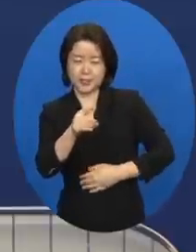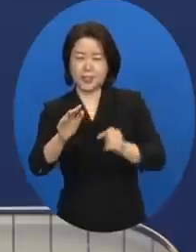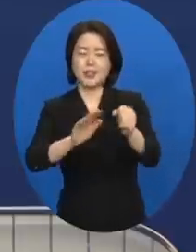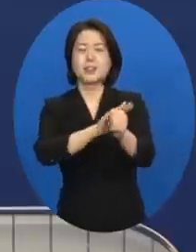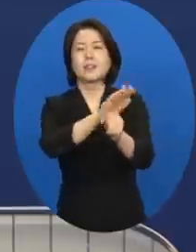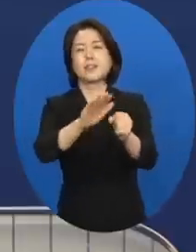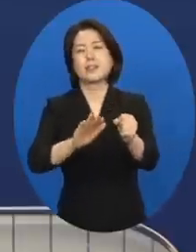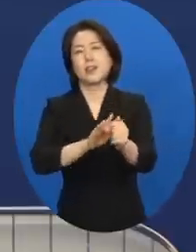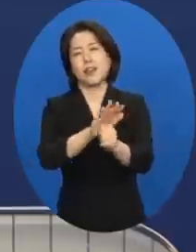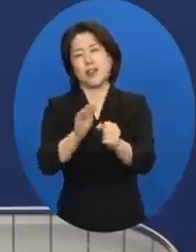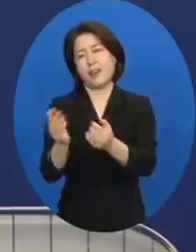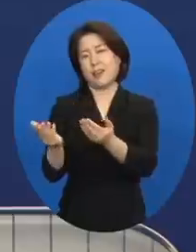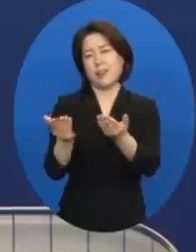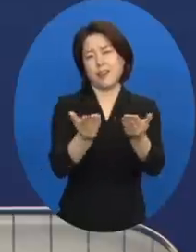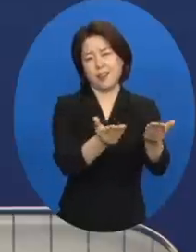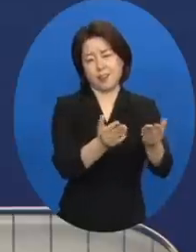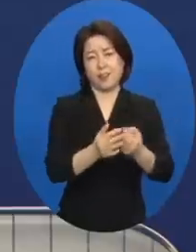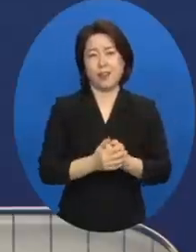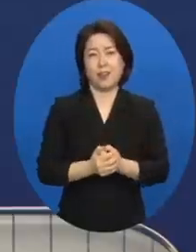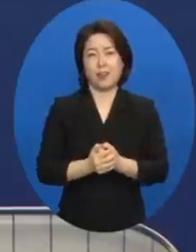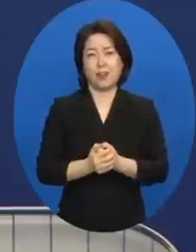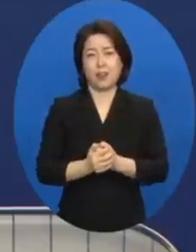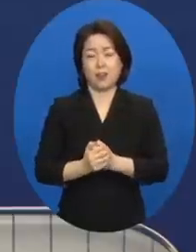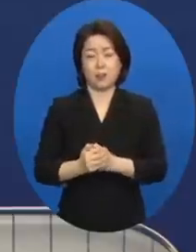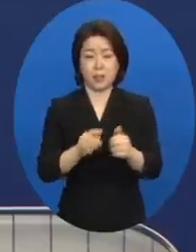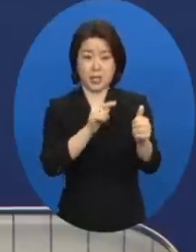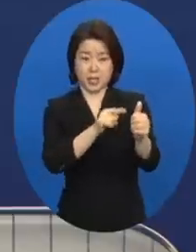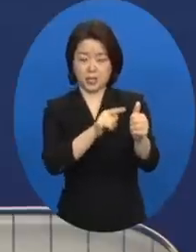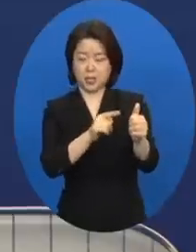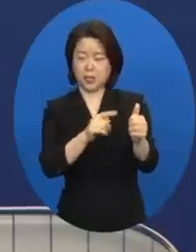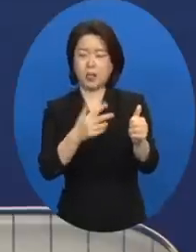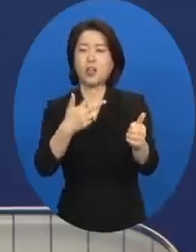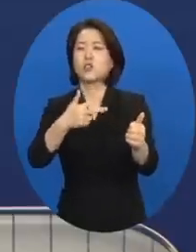사랑하셔서 그에게 오십니다.